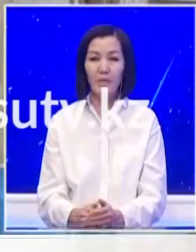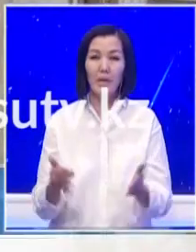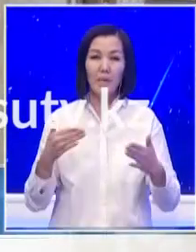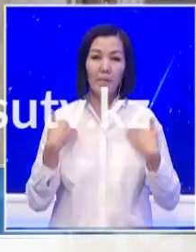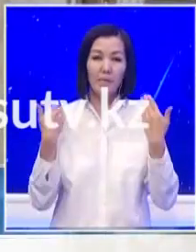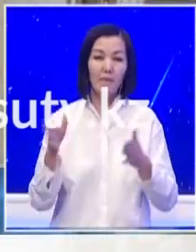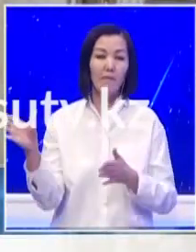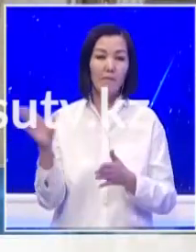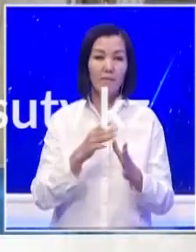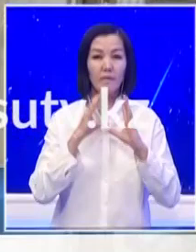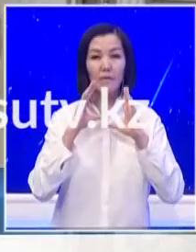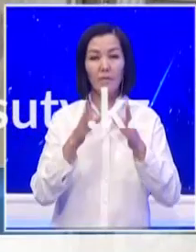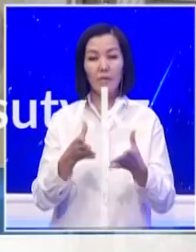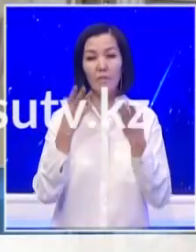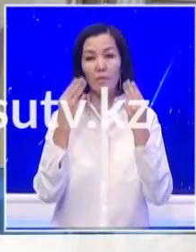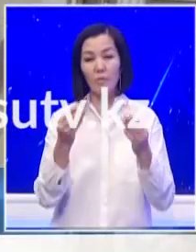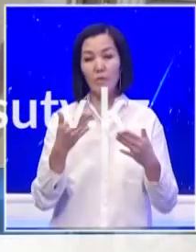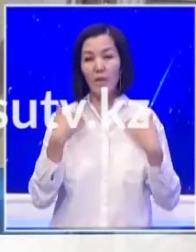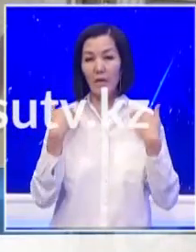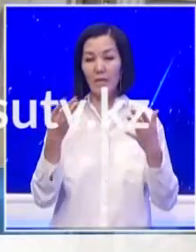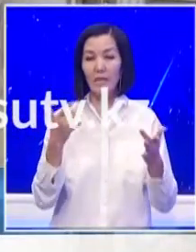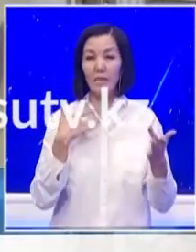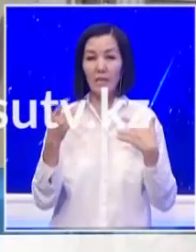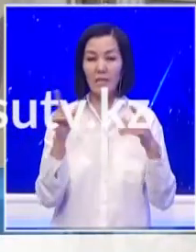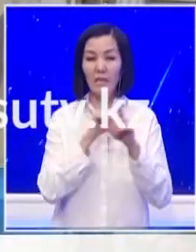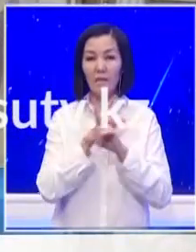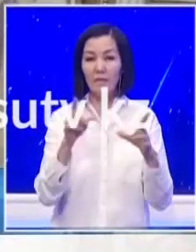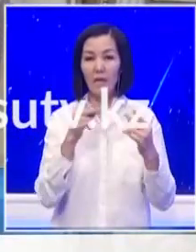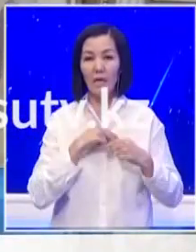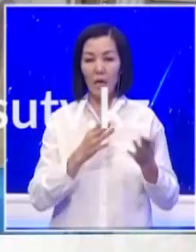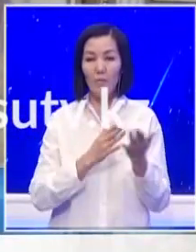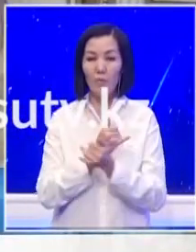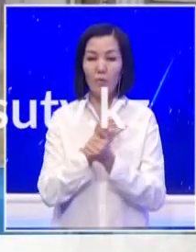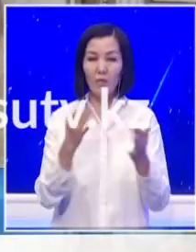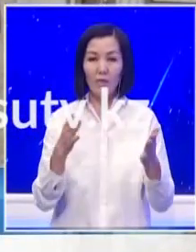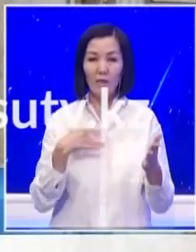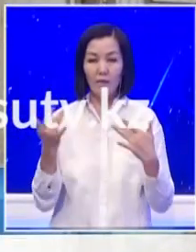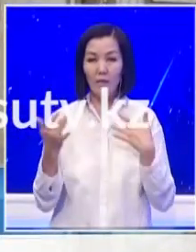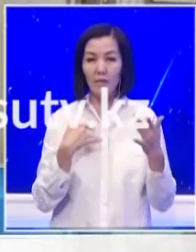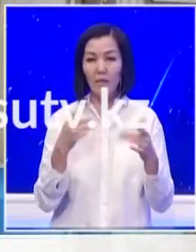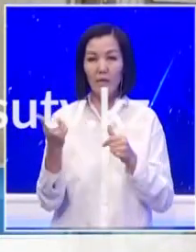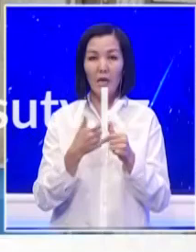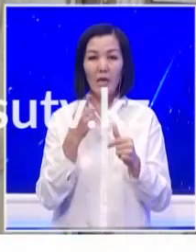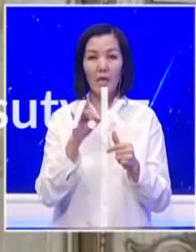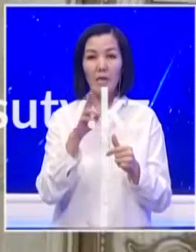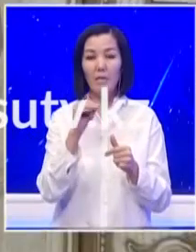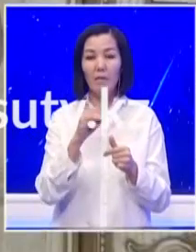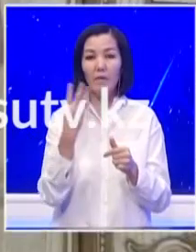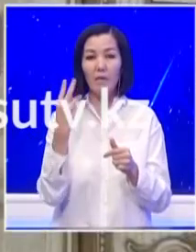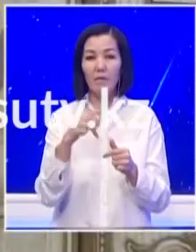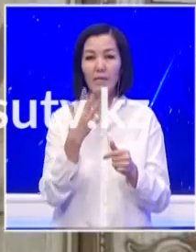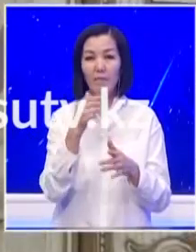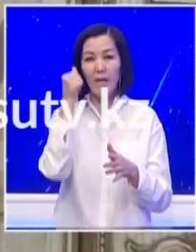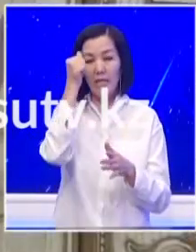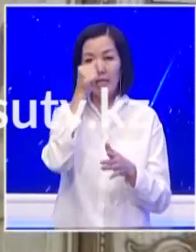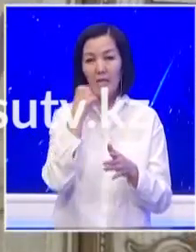Поздравляю со Всемирным днем театра своих коллег и всех театральных работников. Я работаю в театре имени Бекен-Римовой вот уже